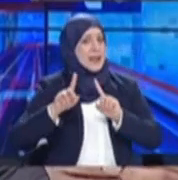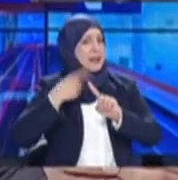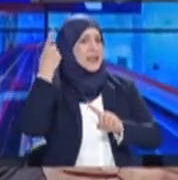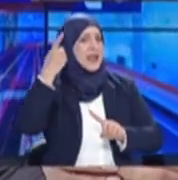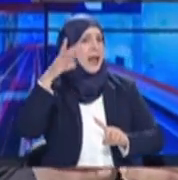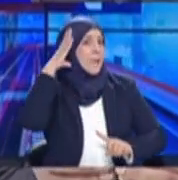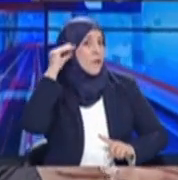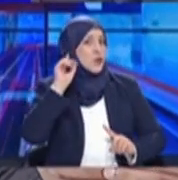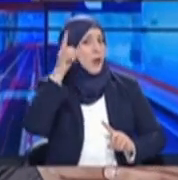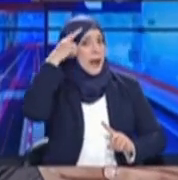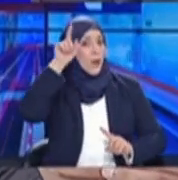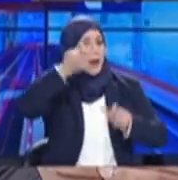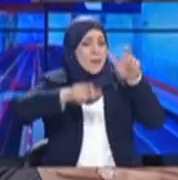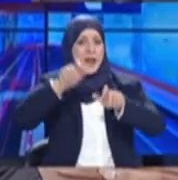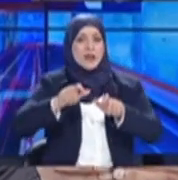اليوم